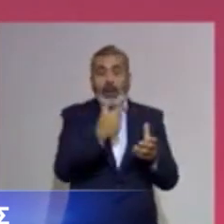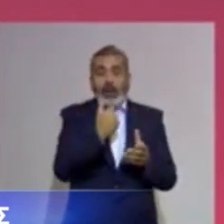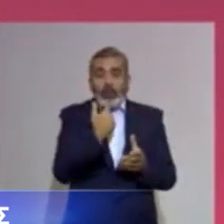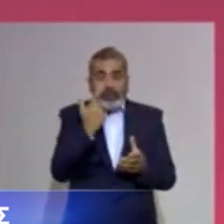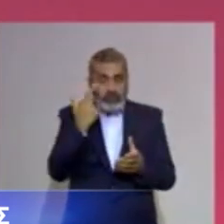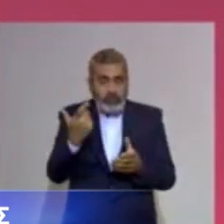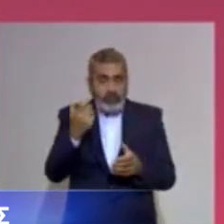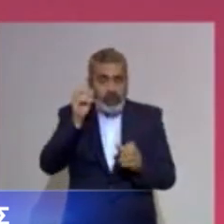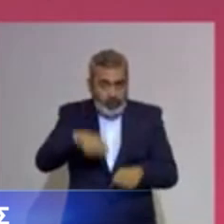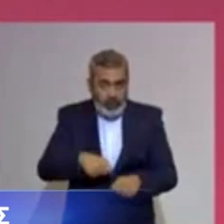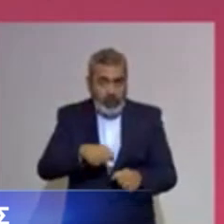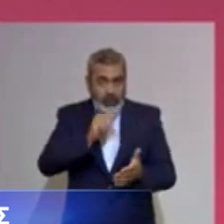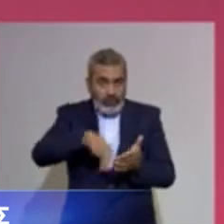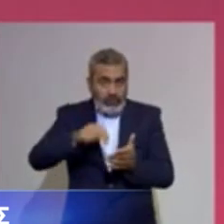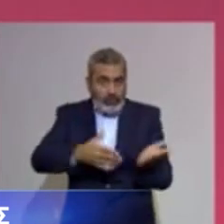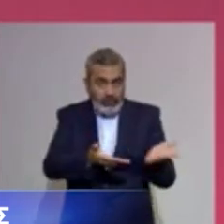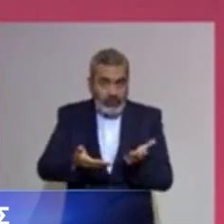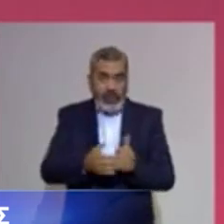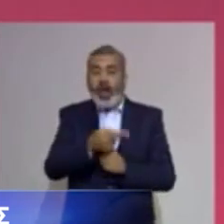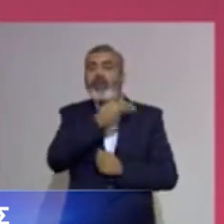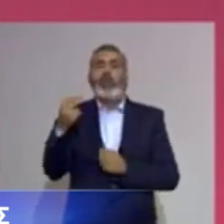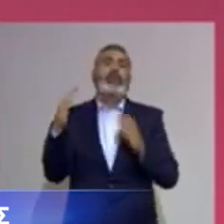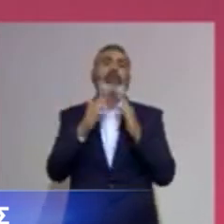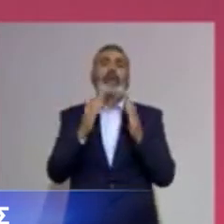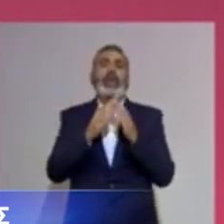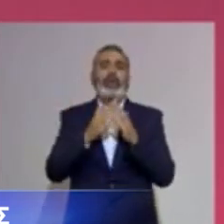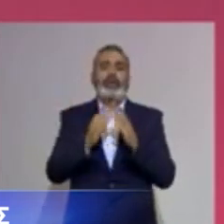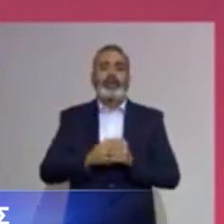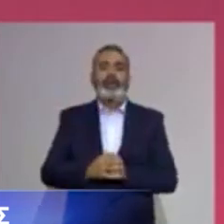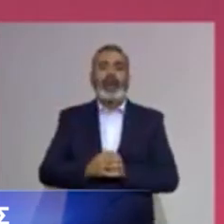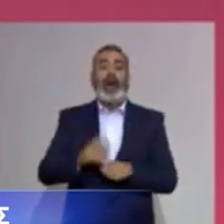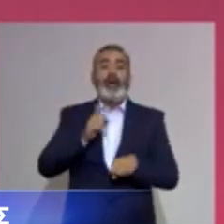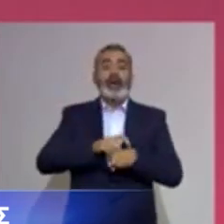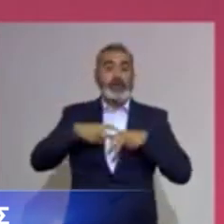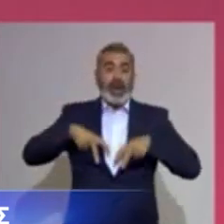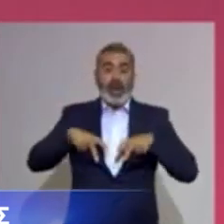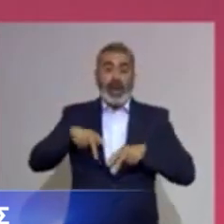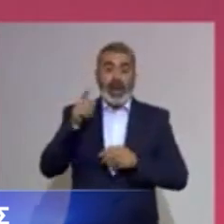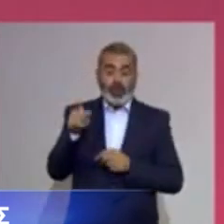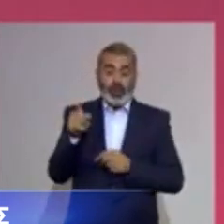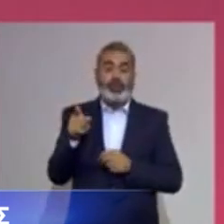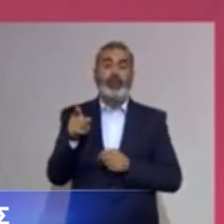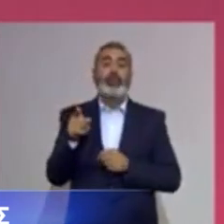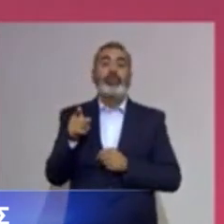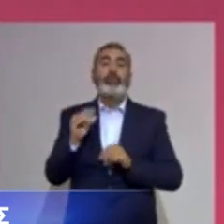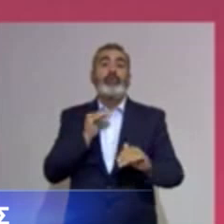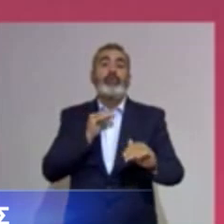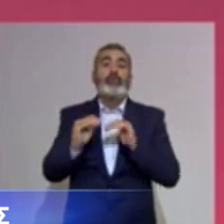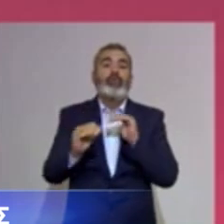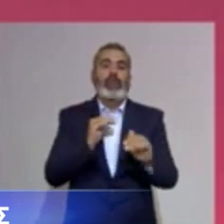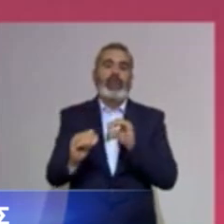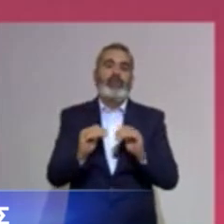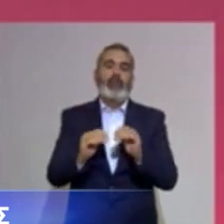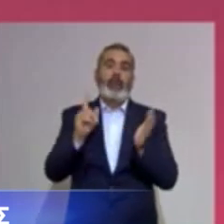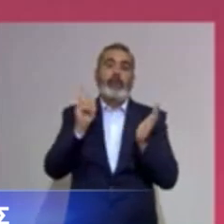να τις στηρίξουν. Για τη στέγη. Η πολιτεία στοχευμένα προστατεύει, εγγυάται